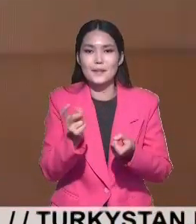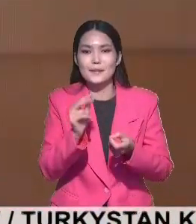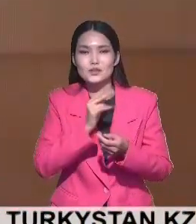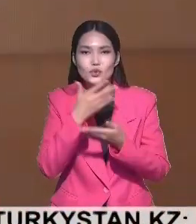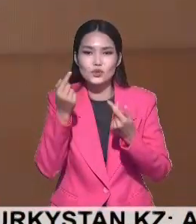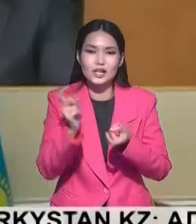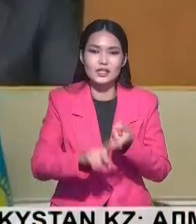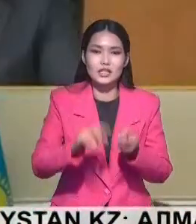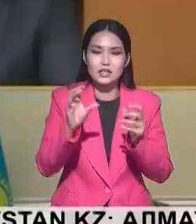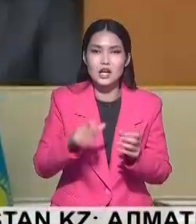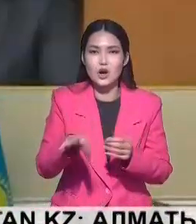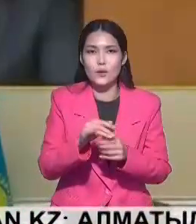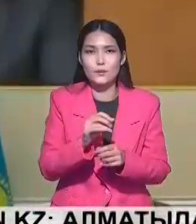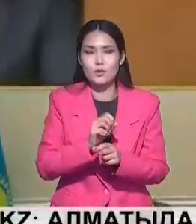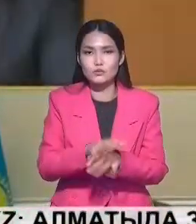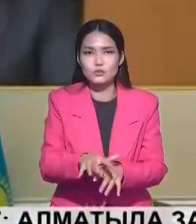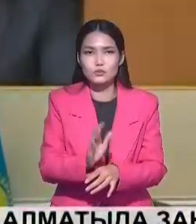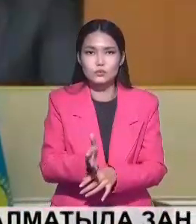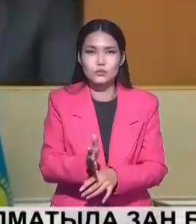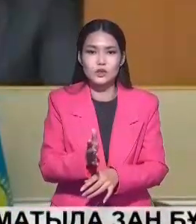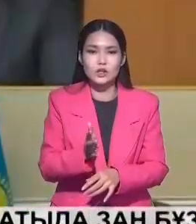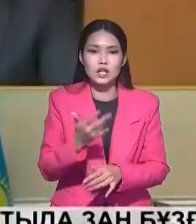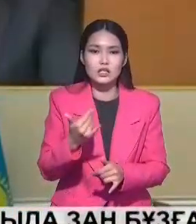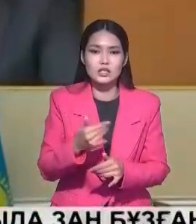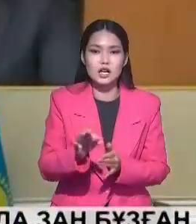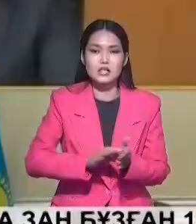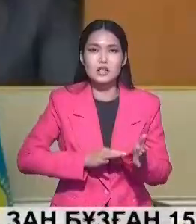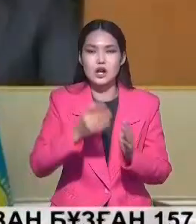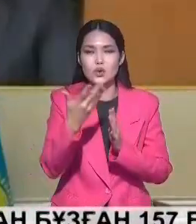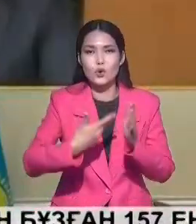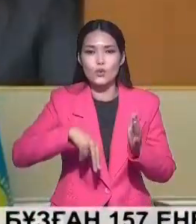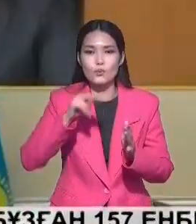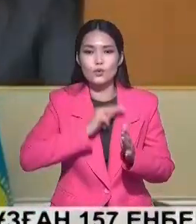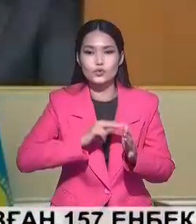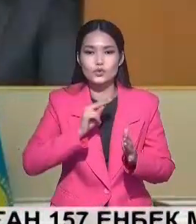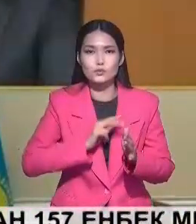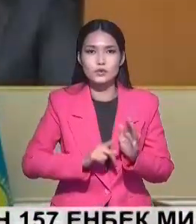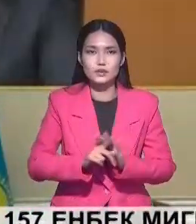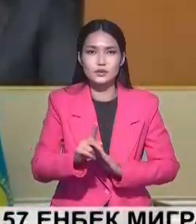мәжбүрлі түрде тоқтатылды. Режимдік баптау бойынша жұмыстар жалғасуда.